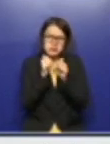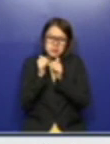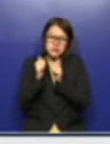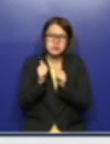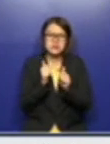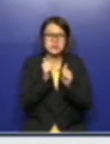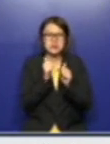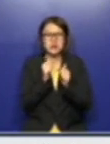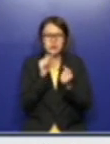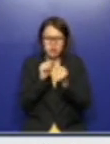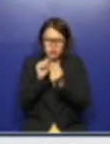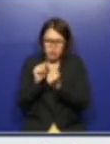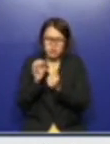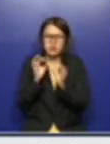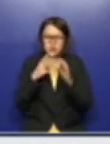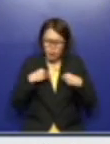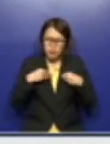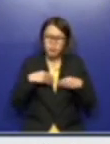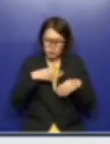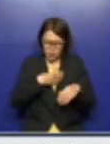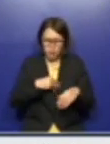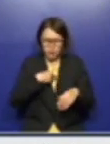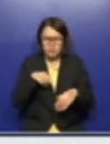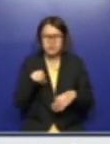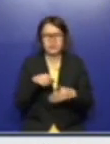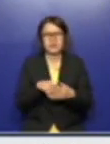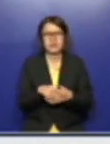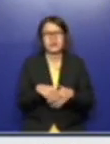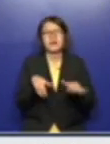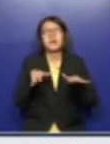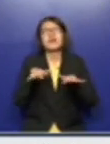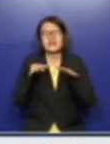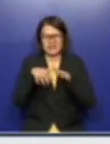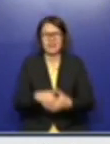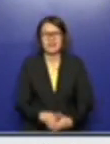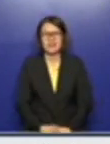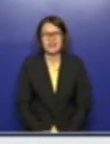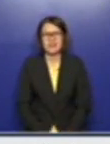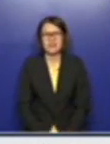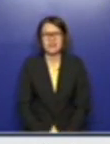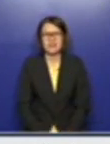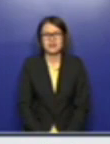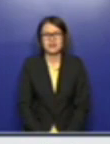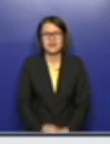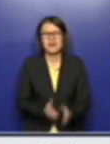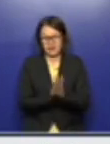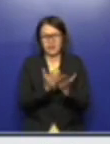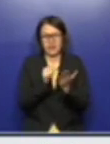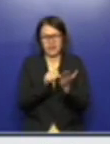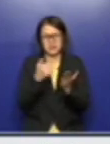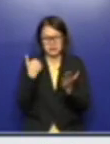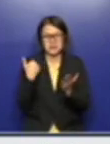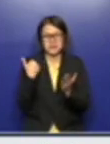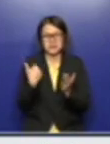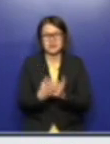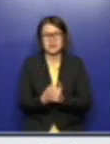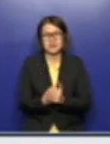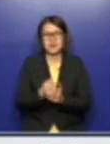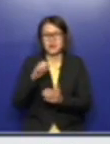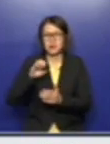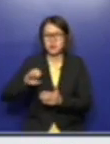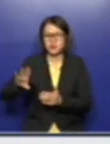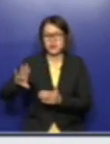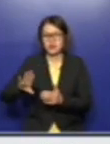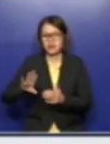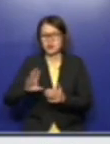ท่านท่านครับผมเหมาะสมครับนายชอบครับครับมันเป็นเรื่องปกติครับไอ้อย่างเงี้ยอยู่ในเล่มแต่บริษัทที่เขาทำส